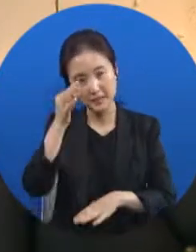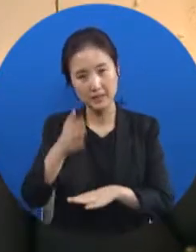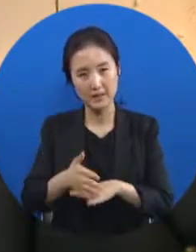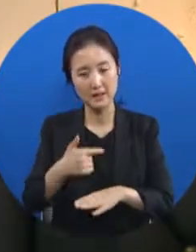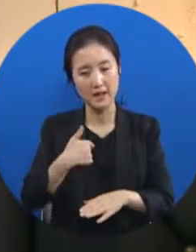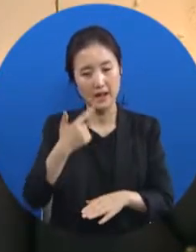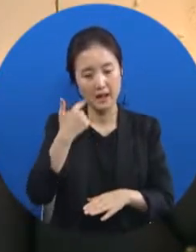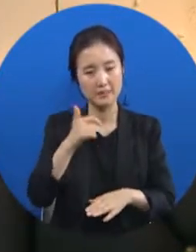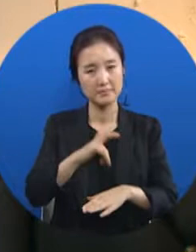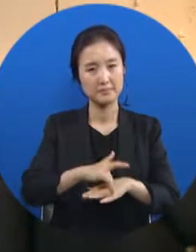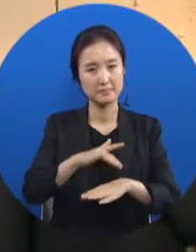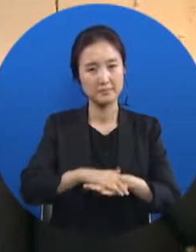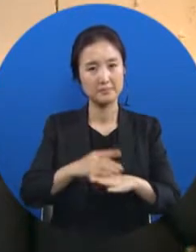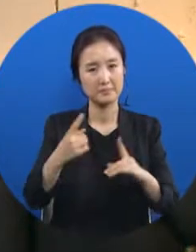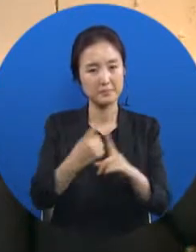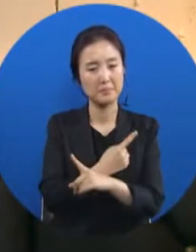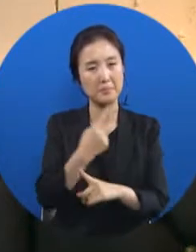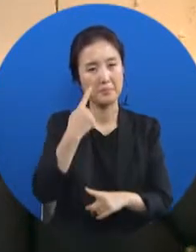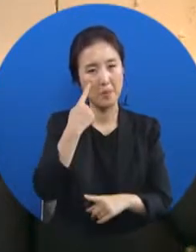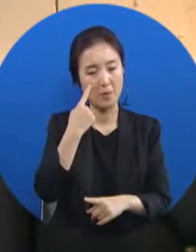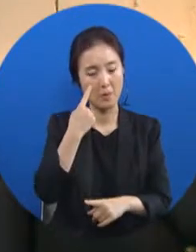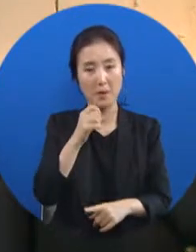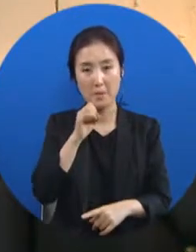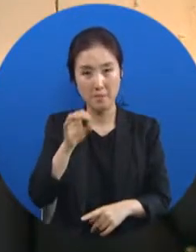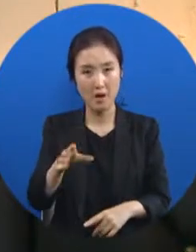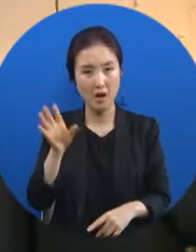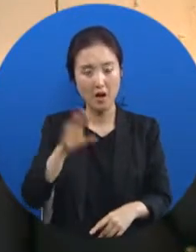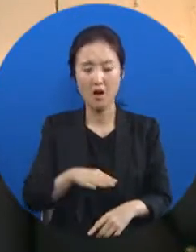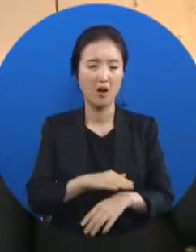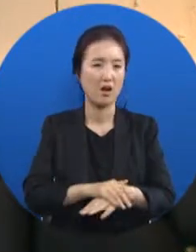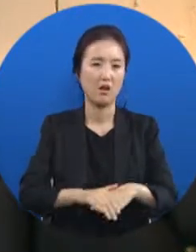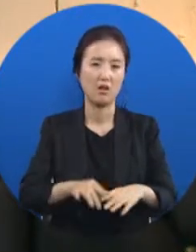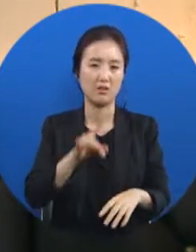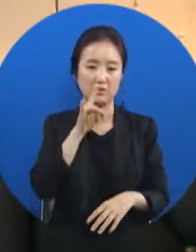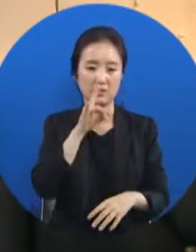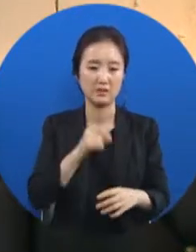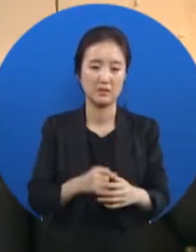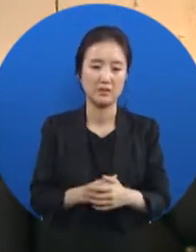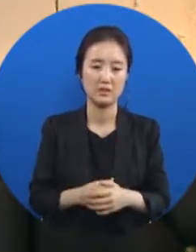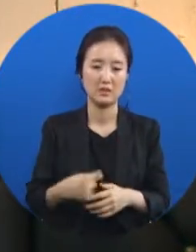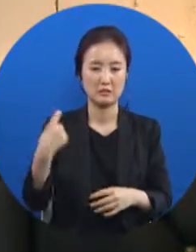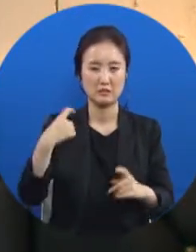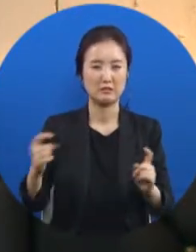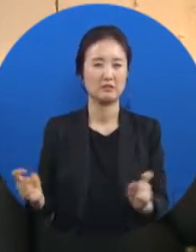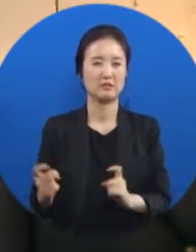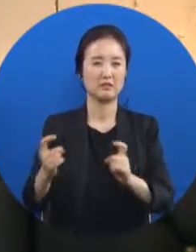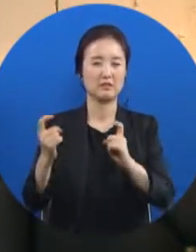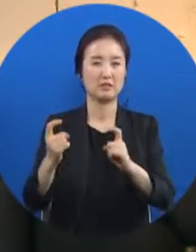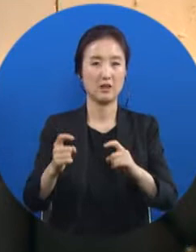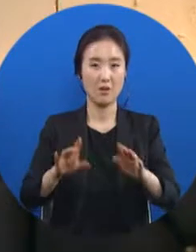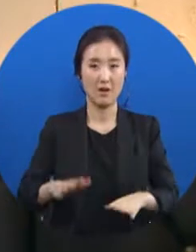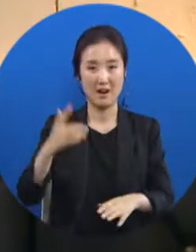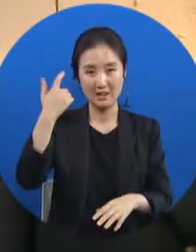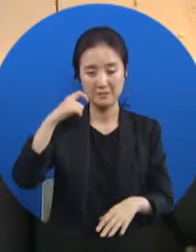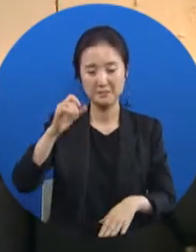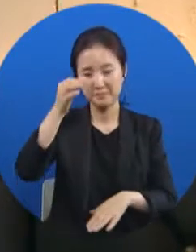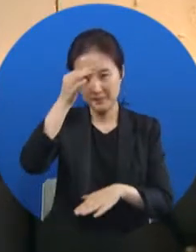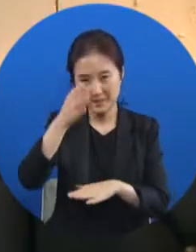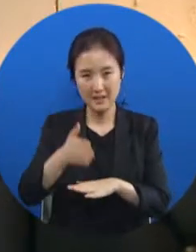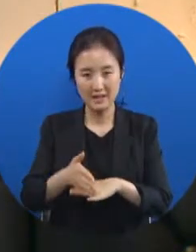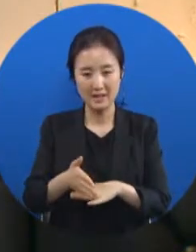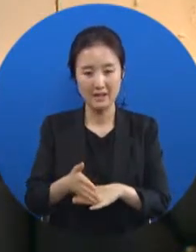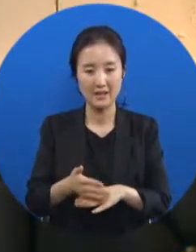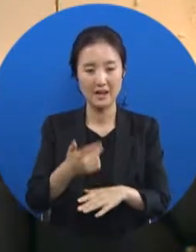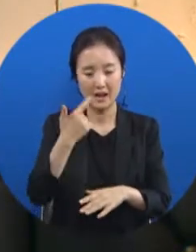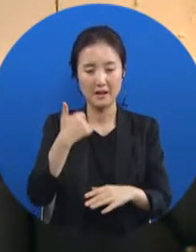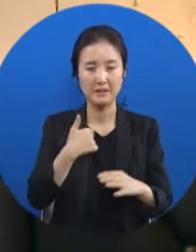이게 쉽게 안 바뀌어요. 지금도 안 바뀌어요. 지금도. 예. 어제도 한바탕 하고 아침에 미안해 뽀뽀해주고 아들아 아빠 다시는